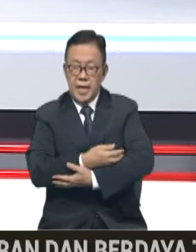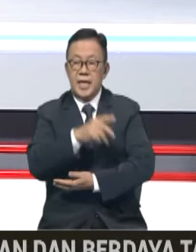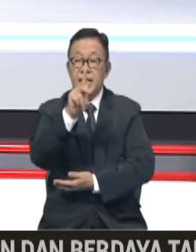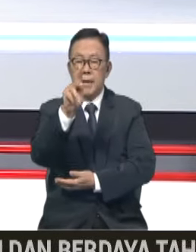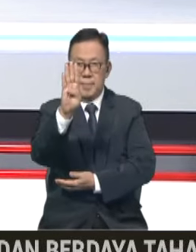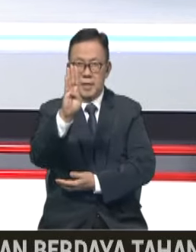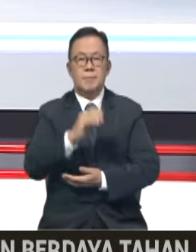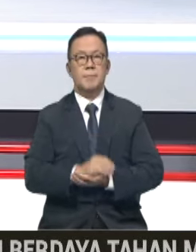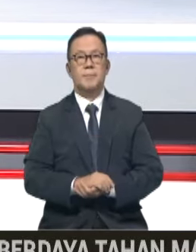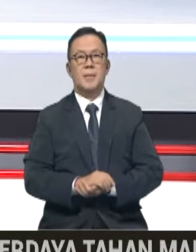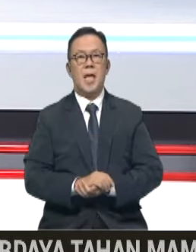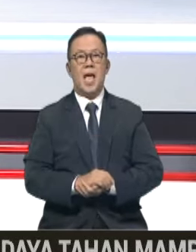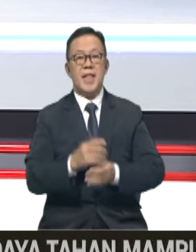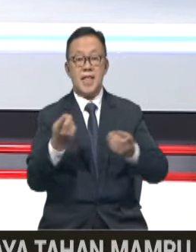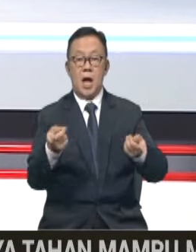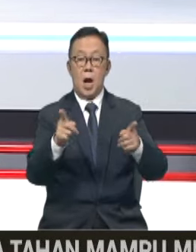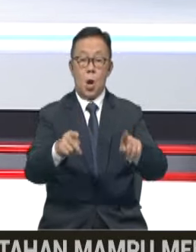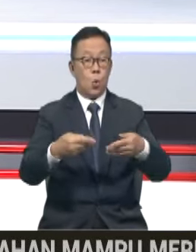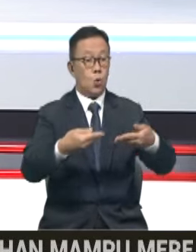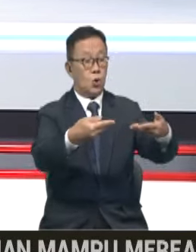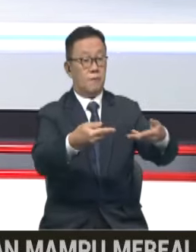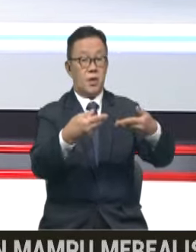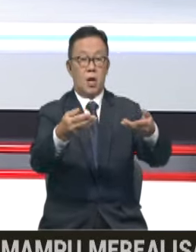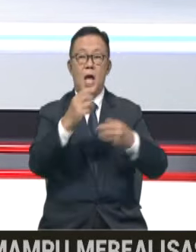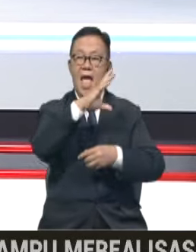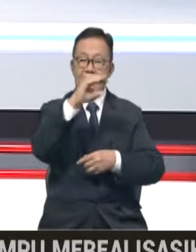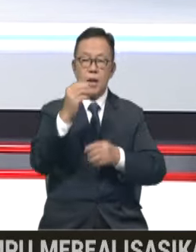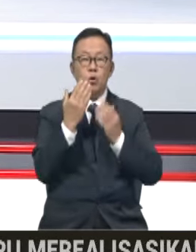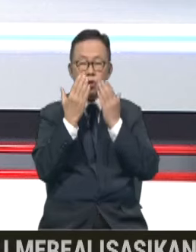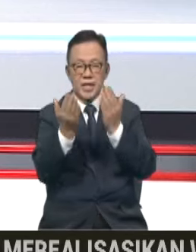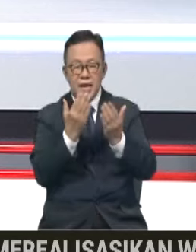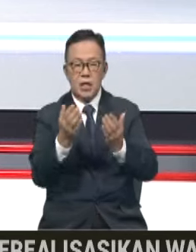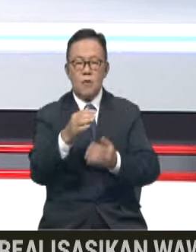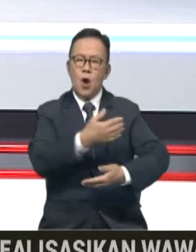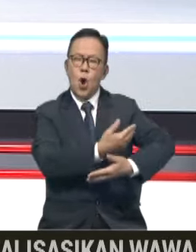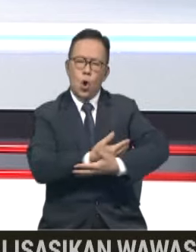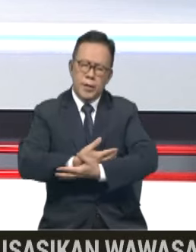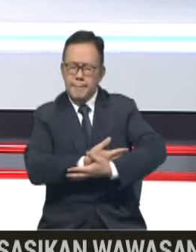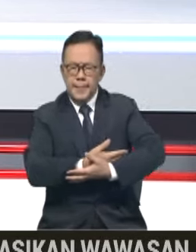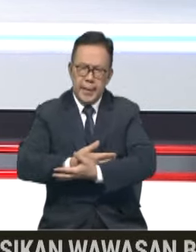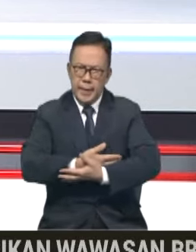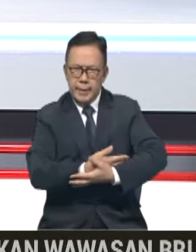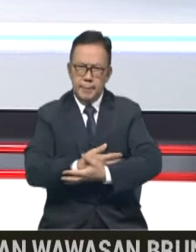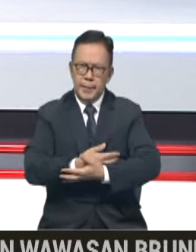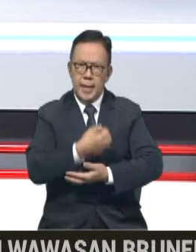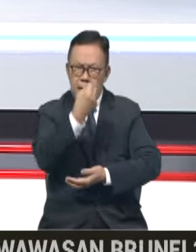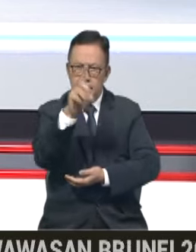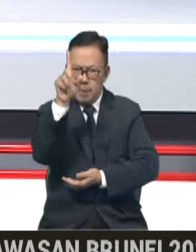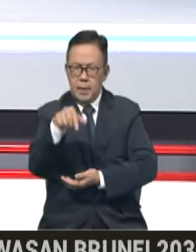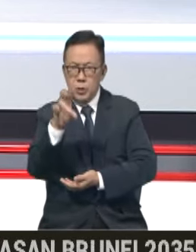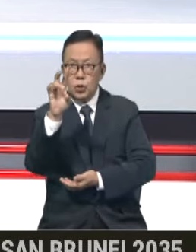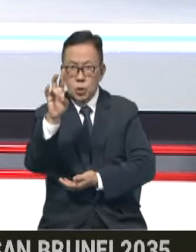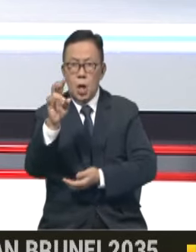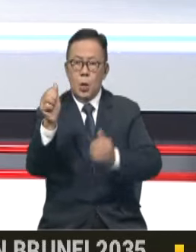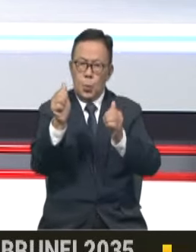Belait. Majlis kesyukuran dan penyampaian cenderamata kepada anak-anak damin yang lahir pada 15 Julai 2024